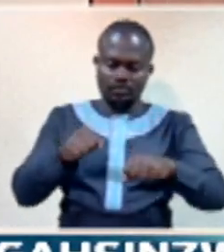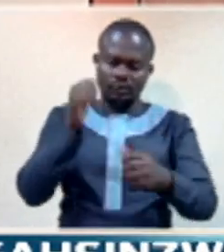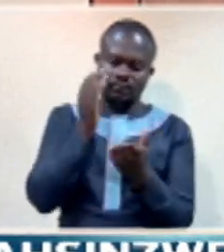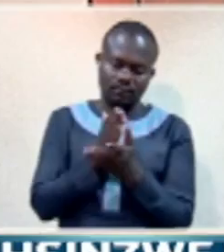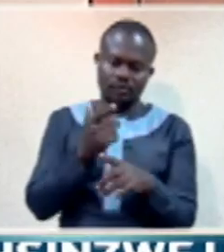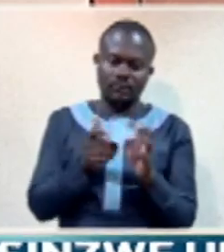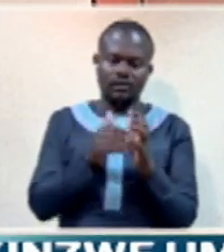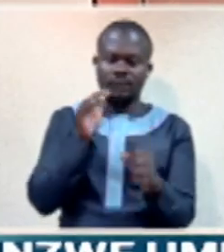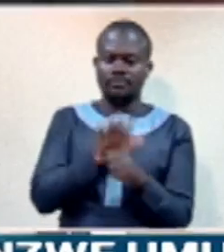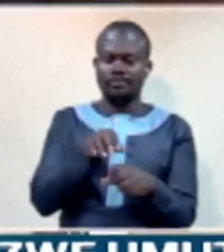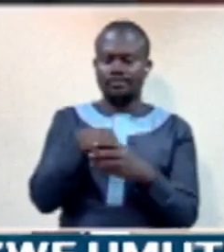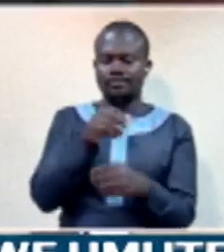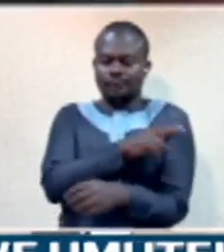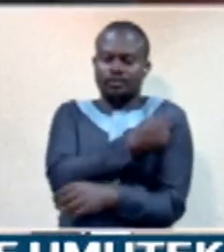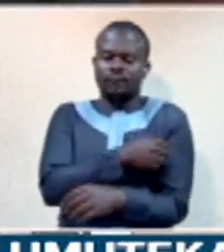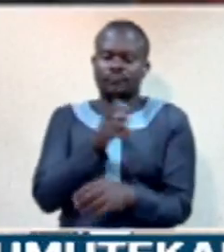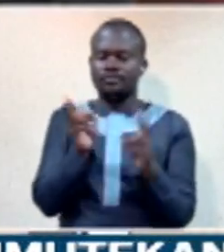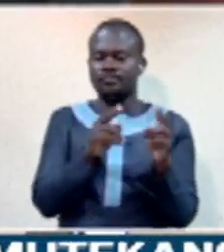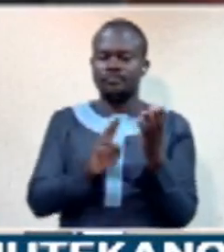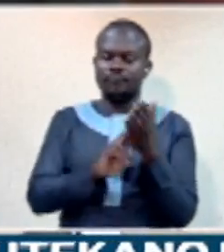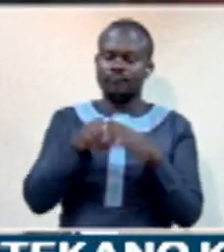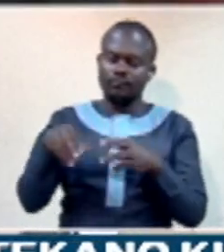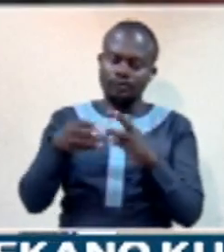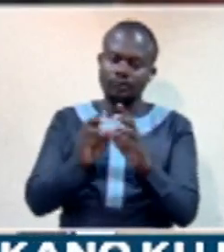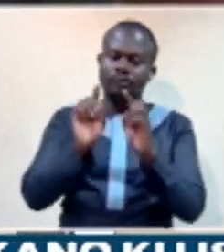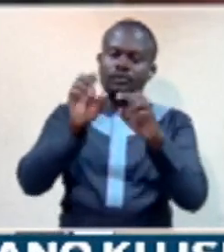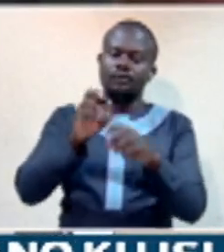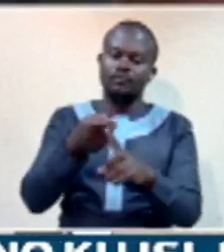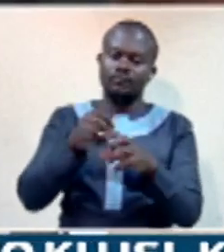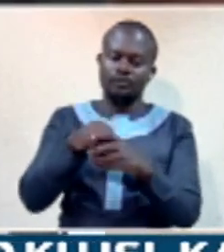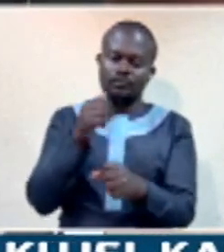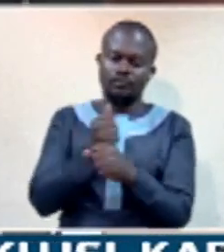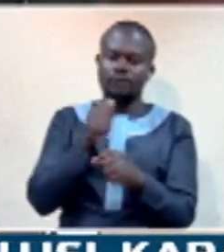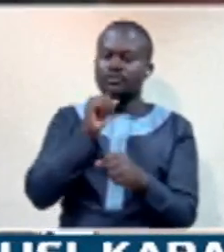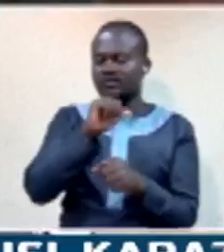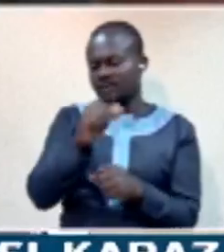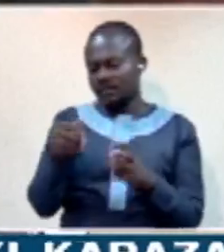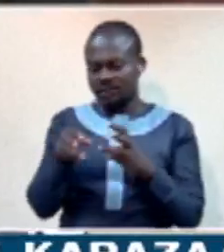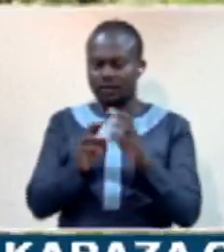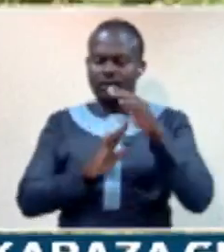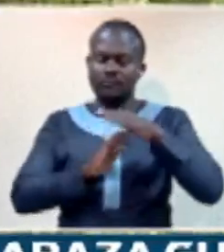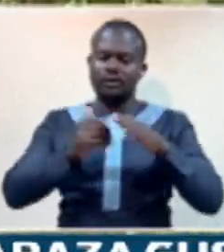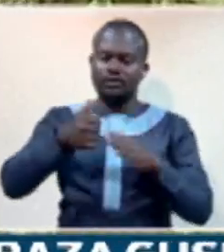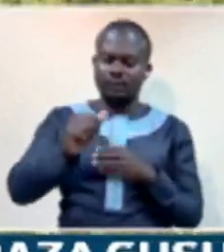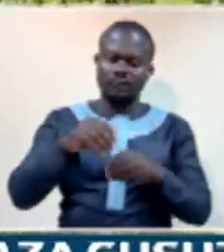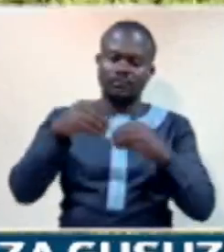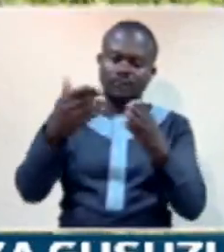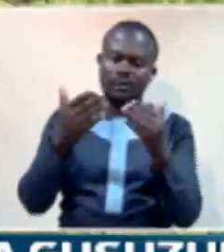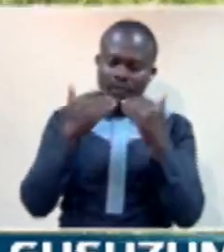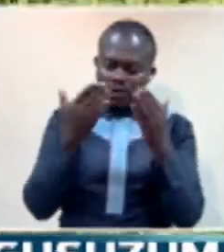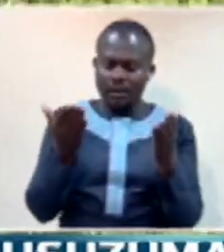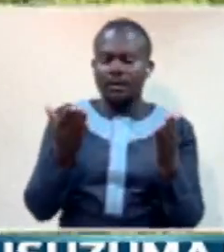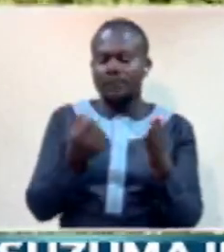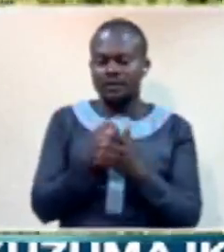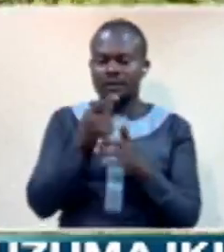Nyamara benshi mu bakozi bo kwa muganga bari basanzwe bifashisha ubwo buryo bajya cyangwa bava ku kazi. Nta bundi buryo busimbura ubwo bahise bahabwa bituma